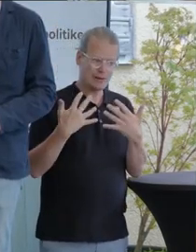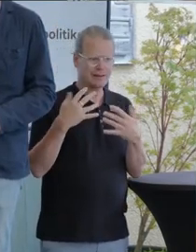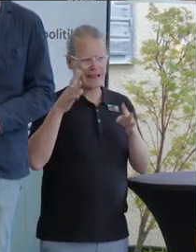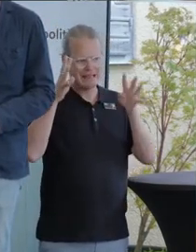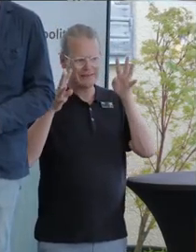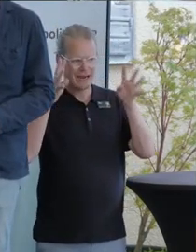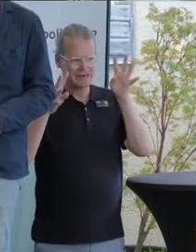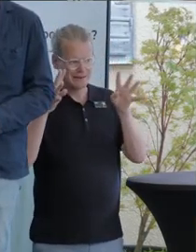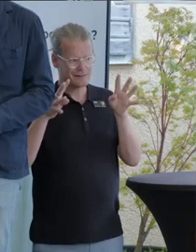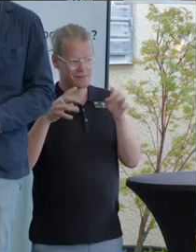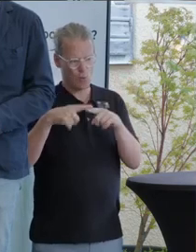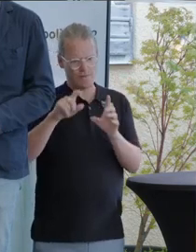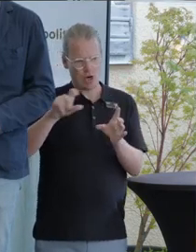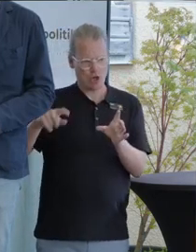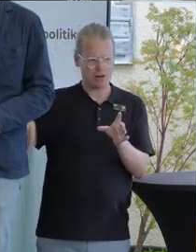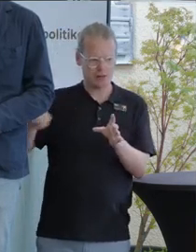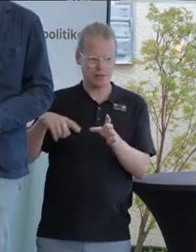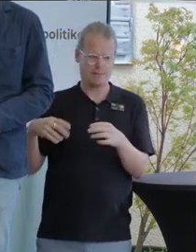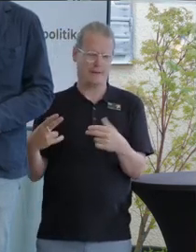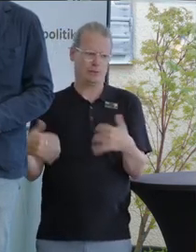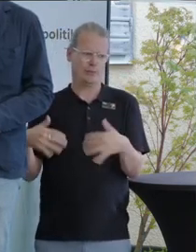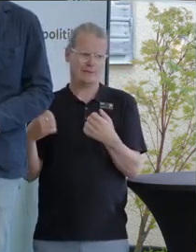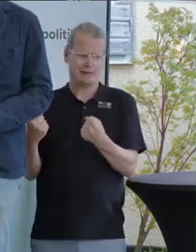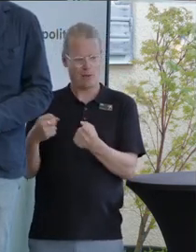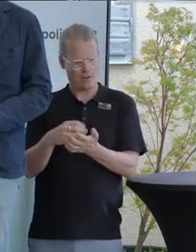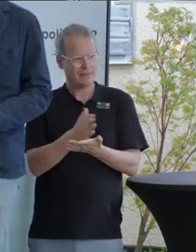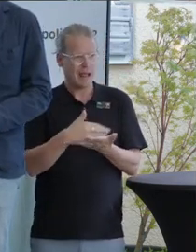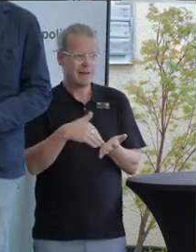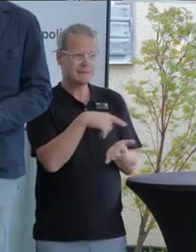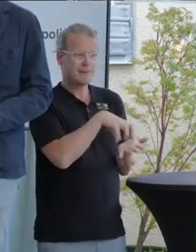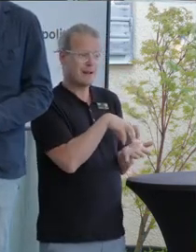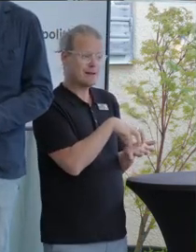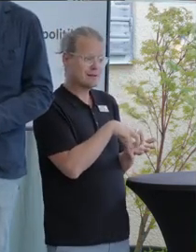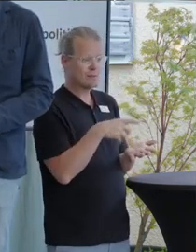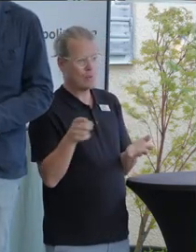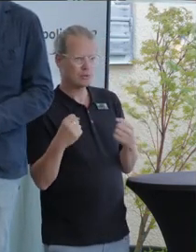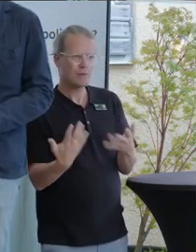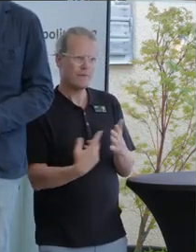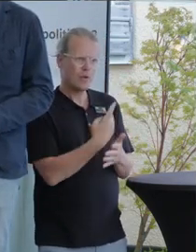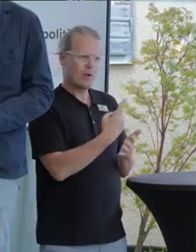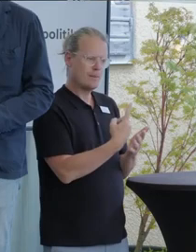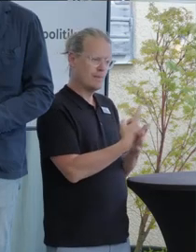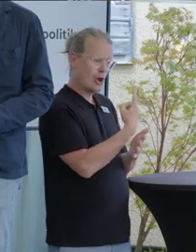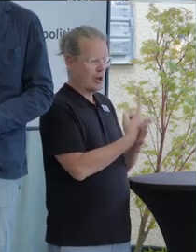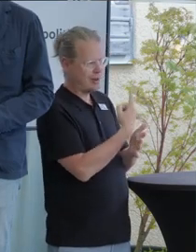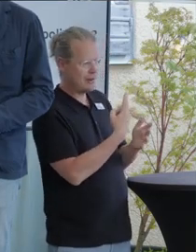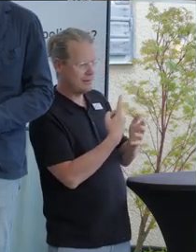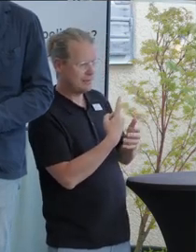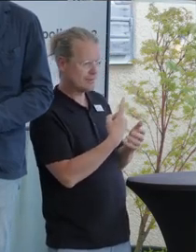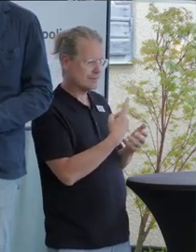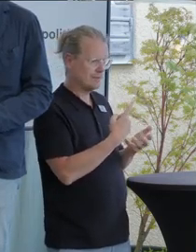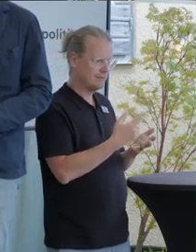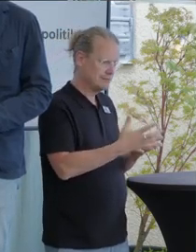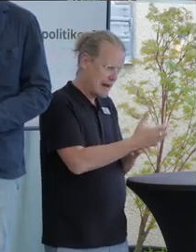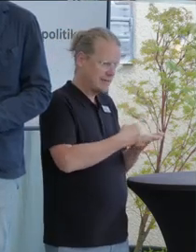samhället och där vi måste få förutsättningar för dem att också få betalt för det fantastiska kreativa arbete de gör. Men